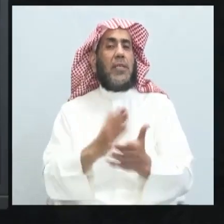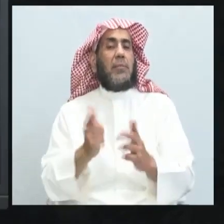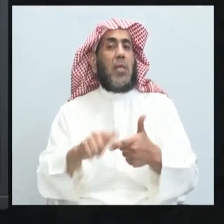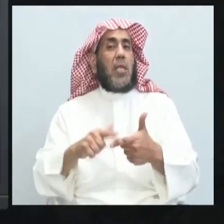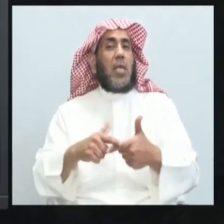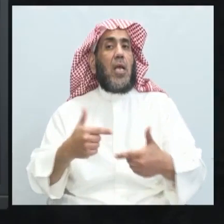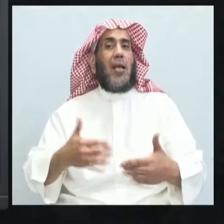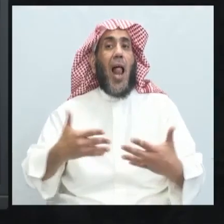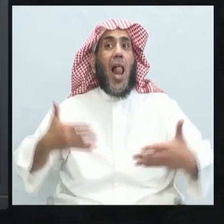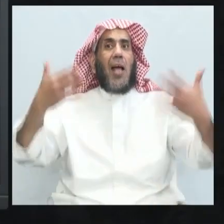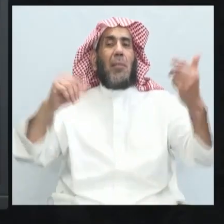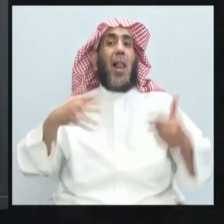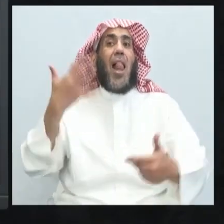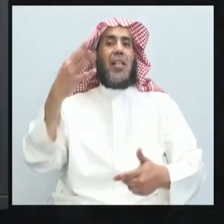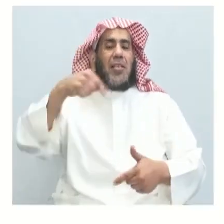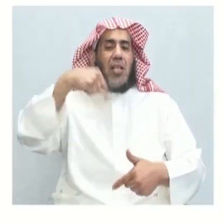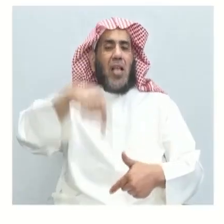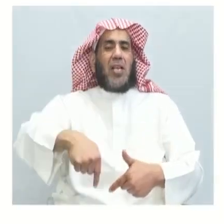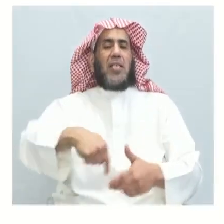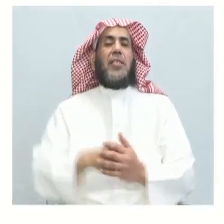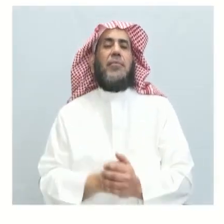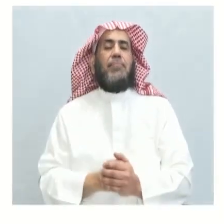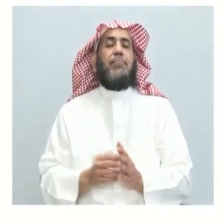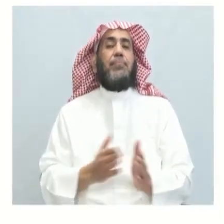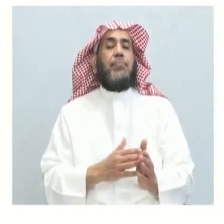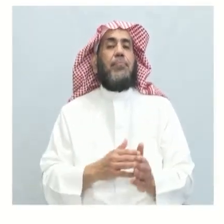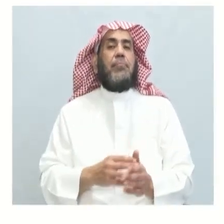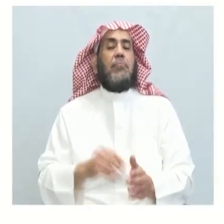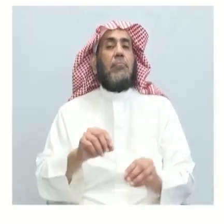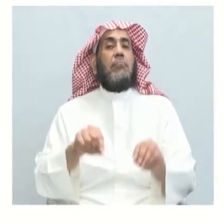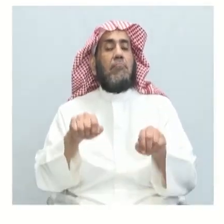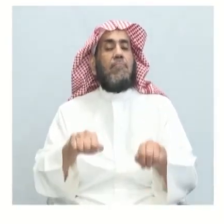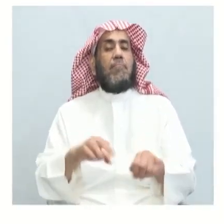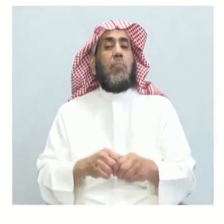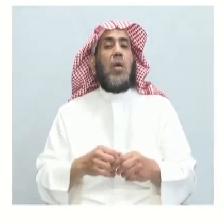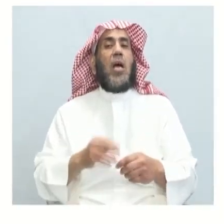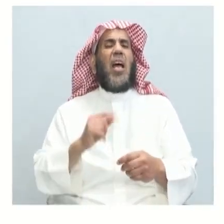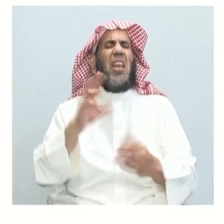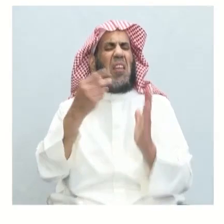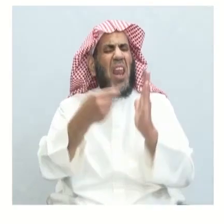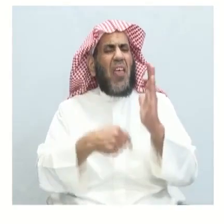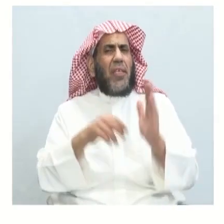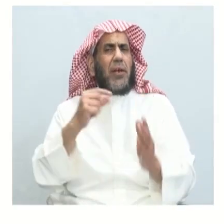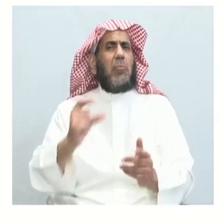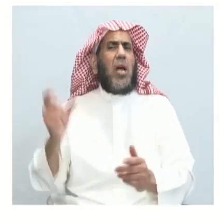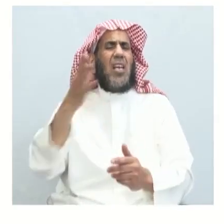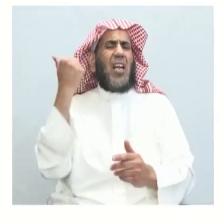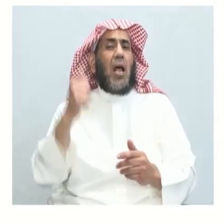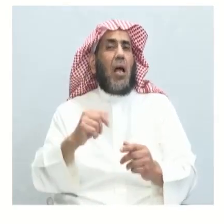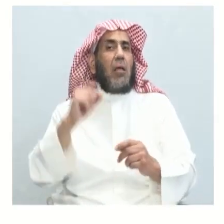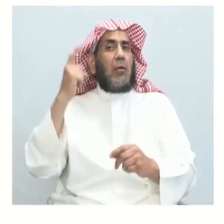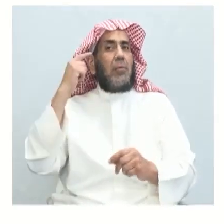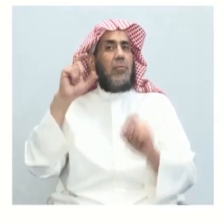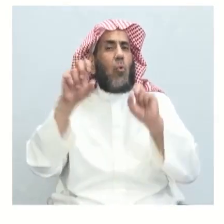الادب الحديث الذي هو ادب العصر الحديث طبعا النثر الجاهلي خامسا طبعا هذا هو رابط الدرس الرقمي